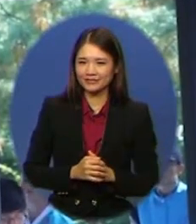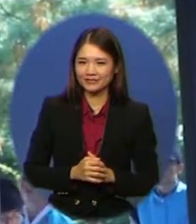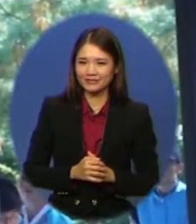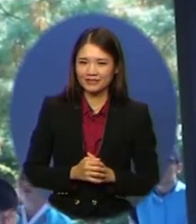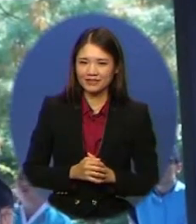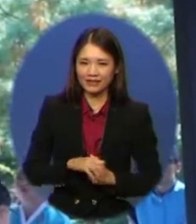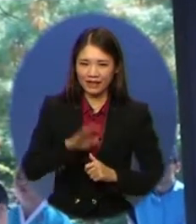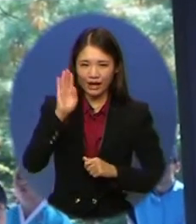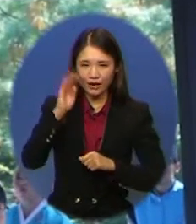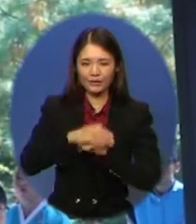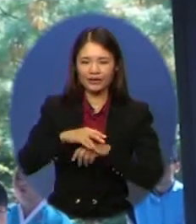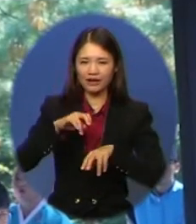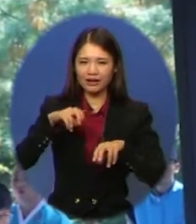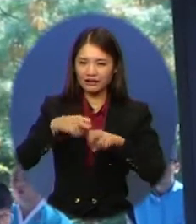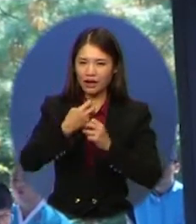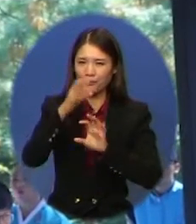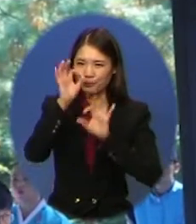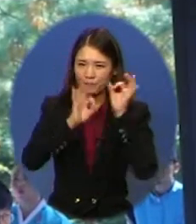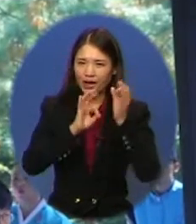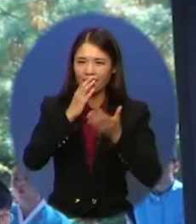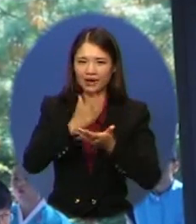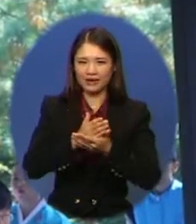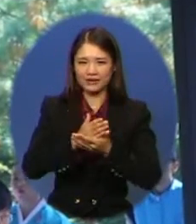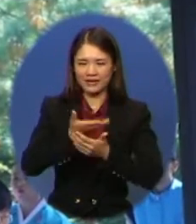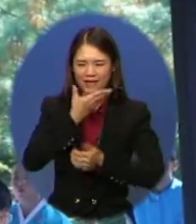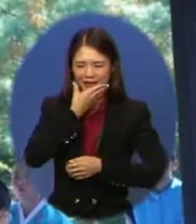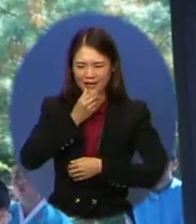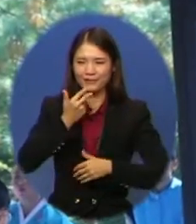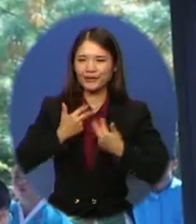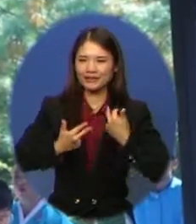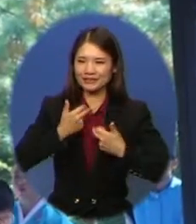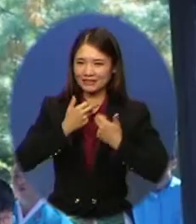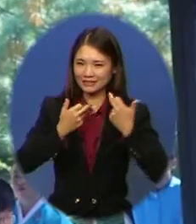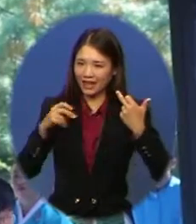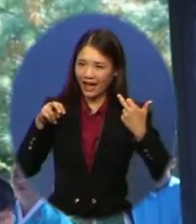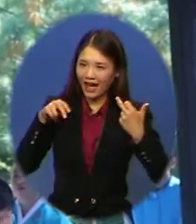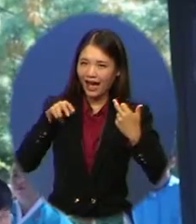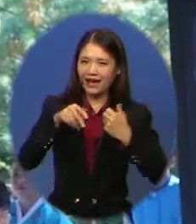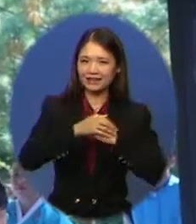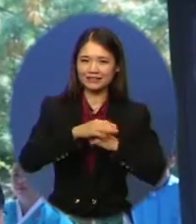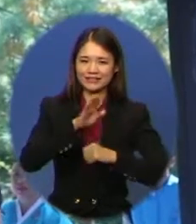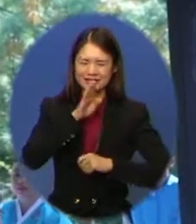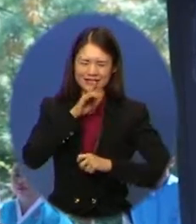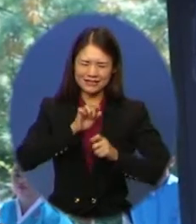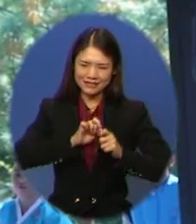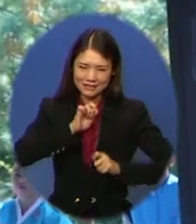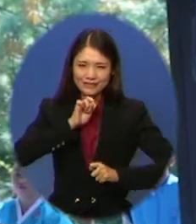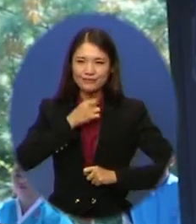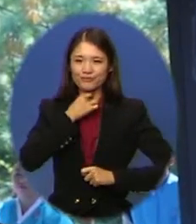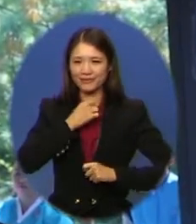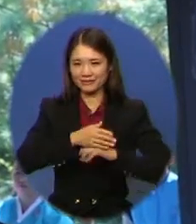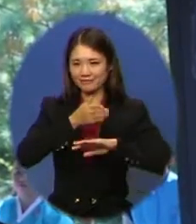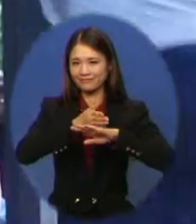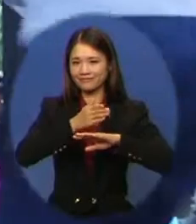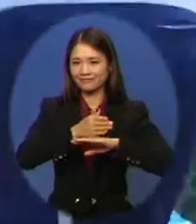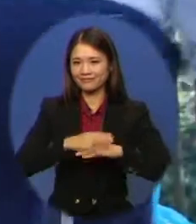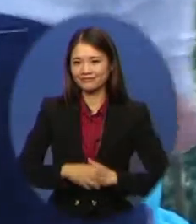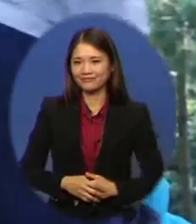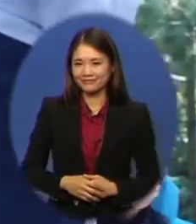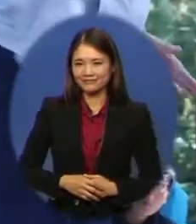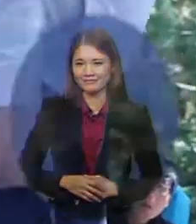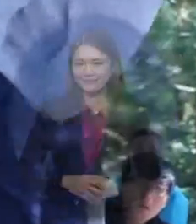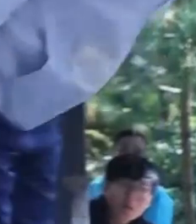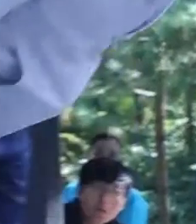아무쪼록 아무런 사고 없이 행복하고 즐거운 산책이 되시길 진심으로 바랍니다. 감사합니다.